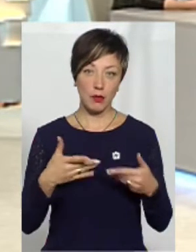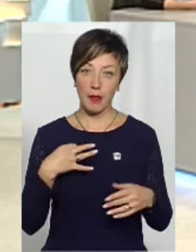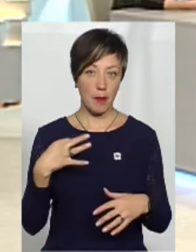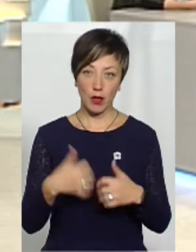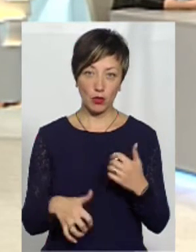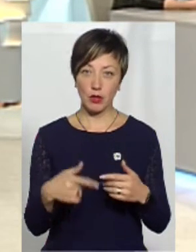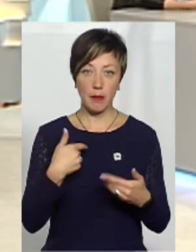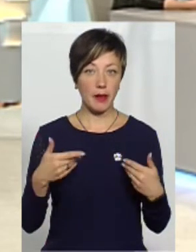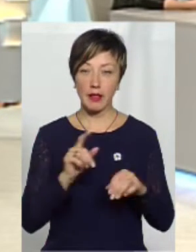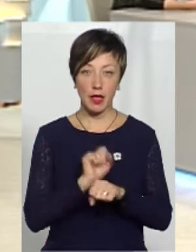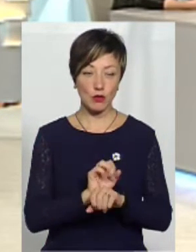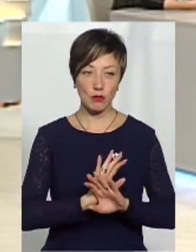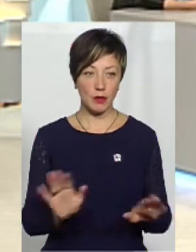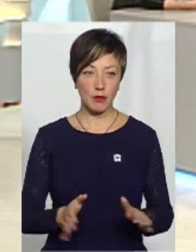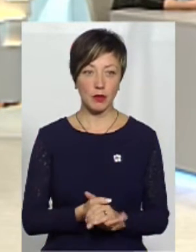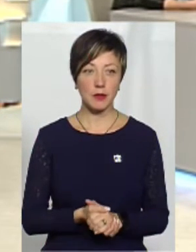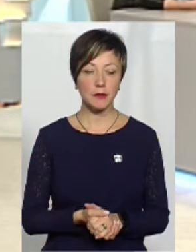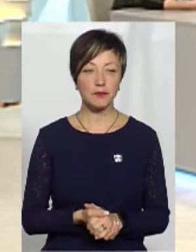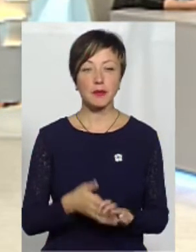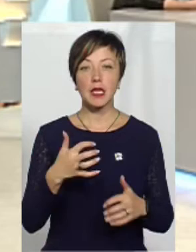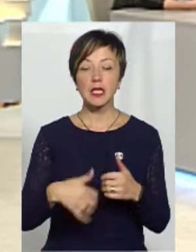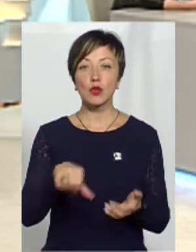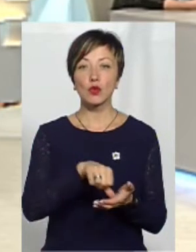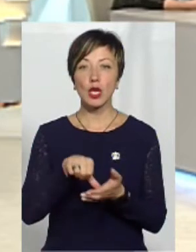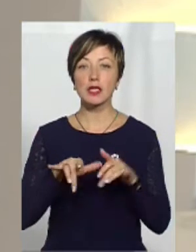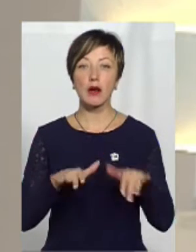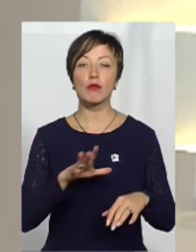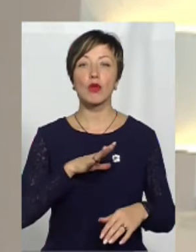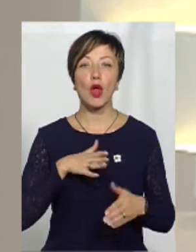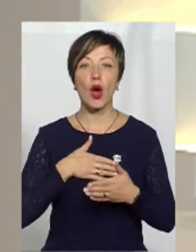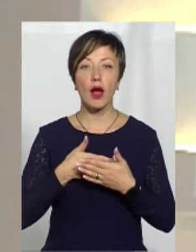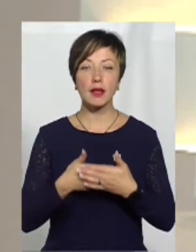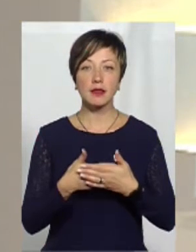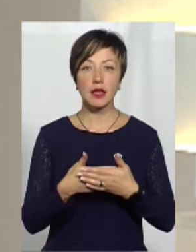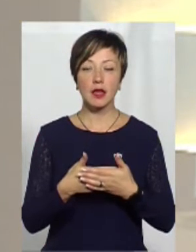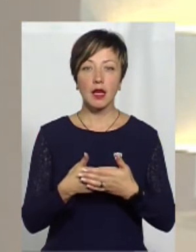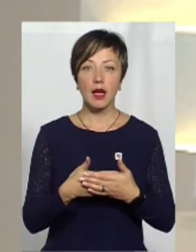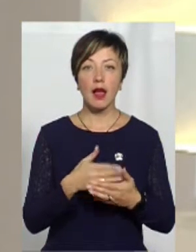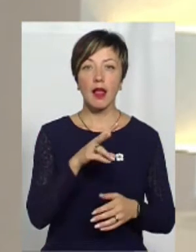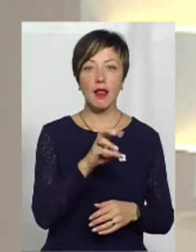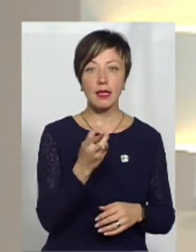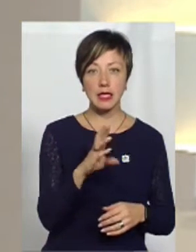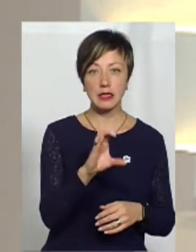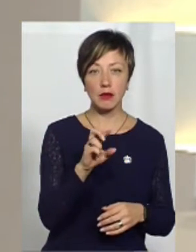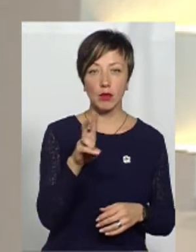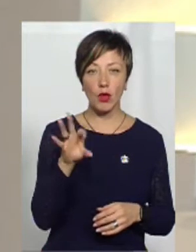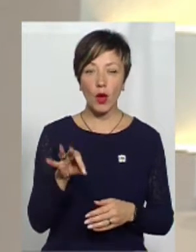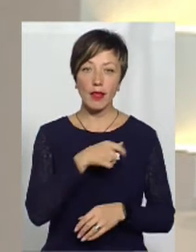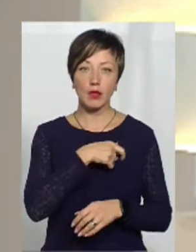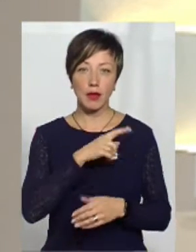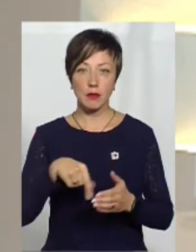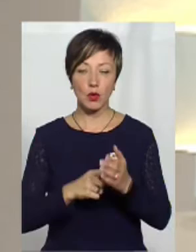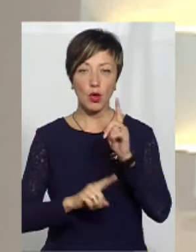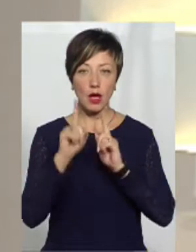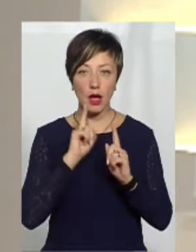не байдужі і ми не зупинимося. Серед учасників акції були громадська діячка і волонтерка Леся Стебло, депутатка міської